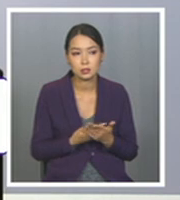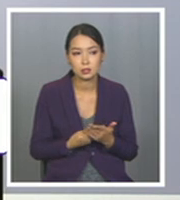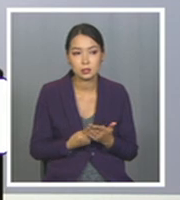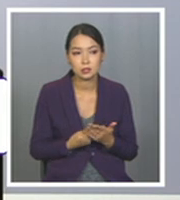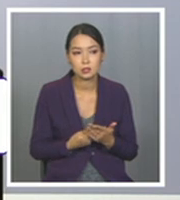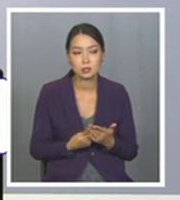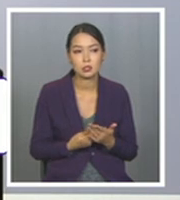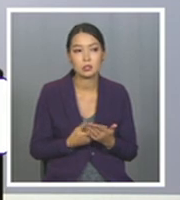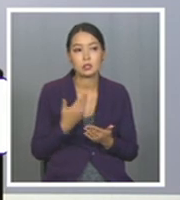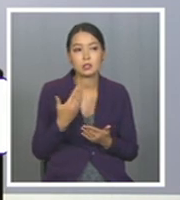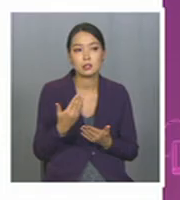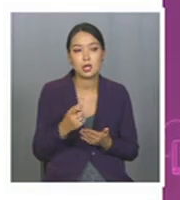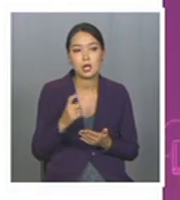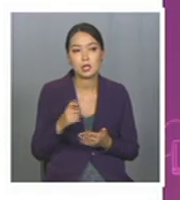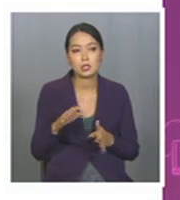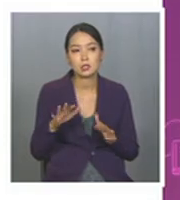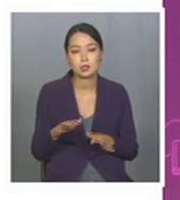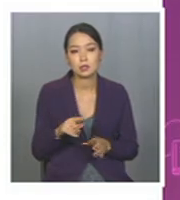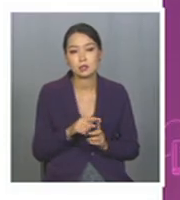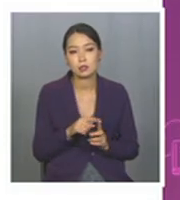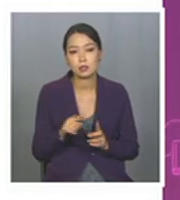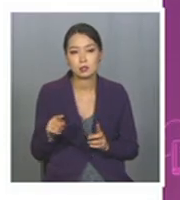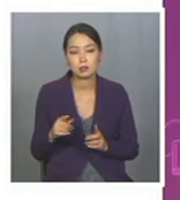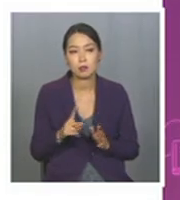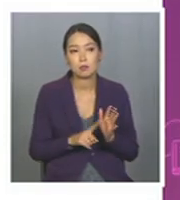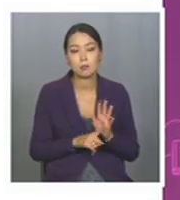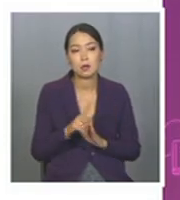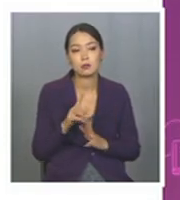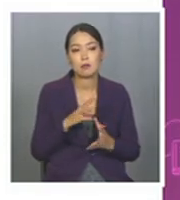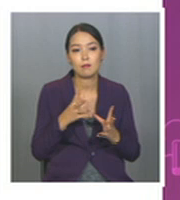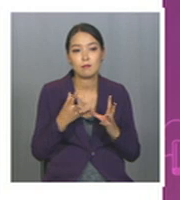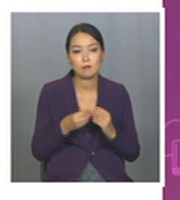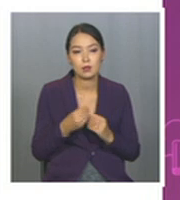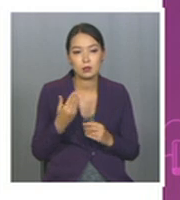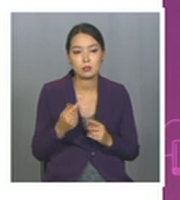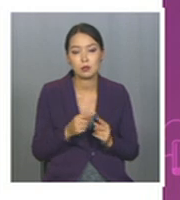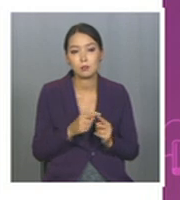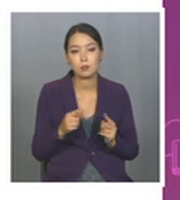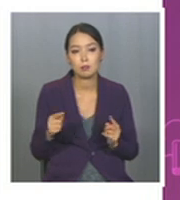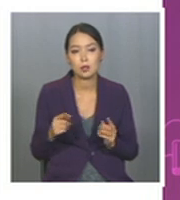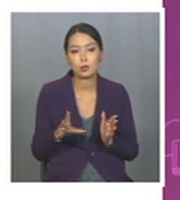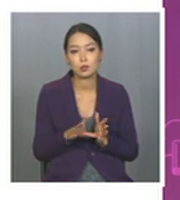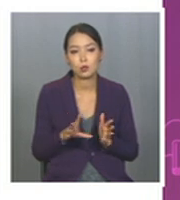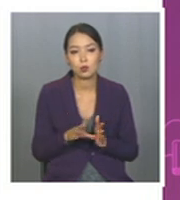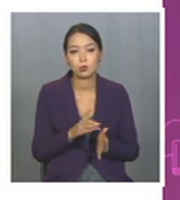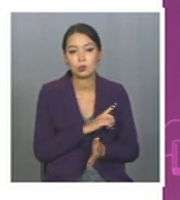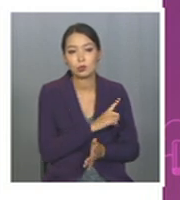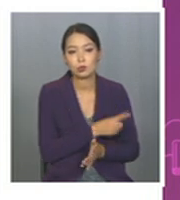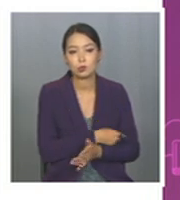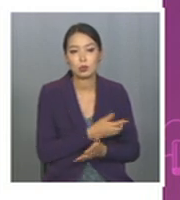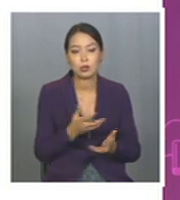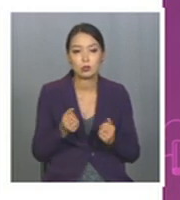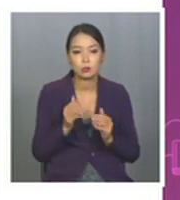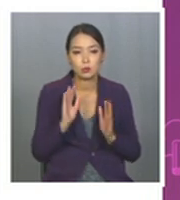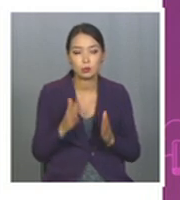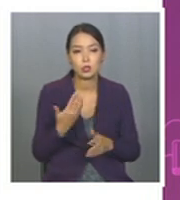x өсінде әдетте біз бастапқы фаза бойынша аламыз. Бізде бастапқы фазаны егер де ток күші деп алатын болсақ, міне бізде